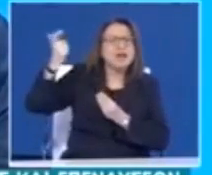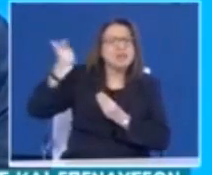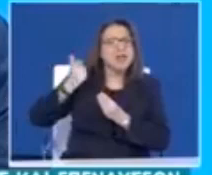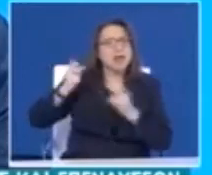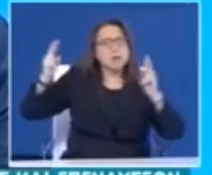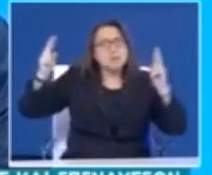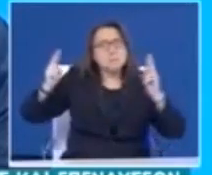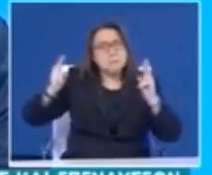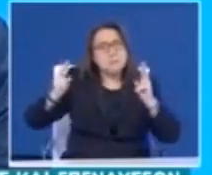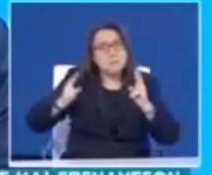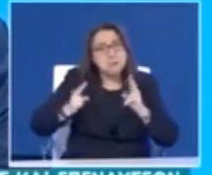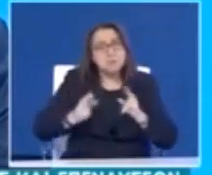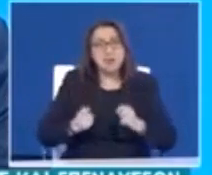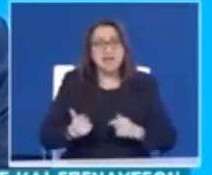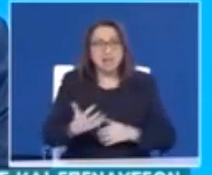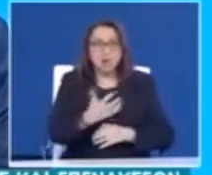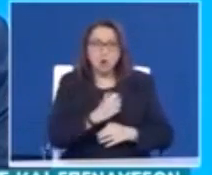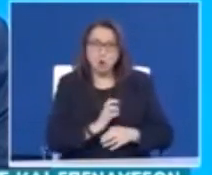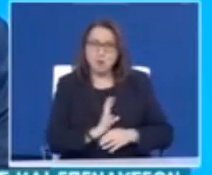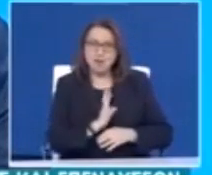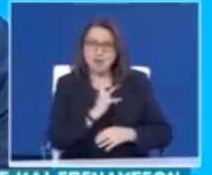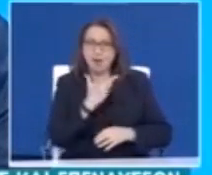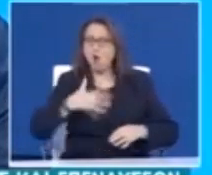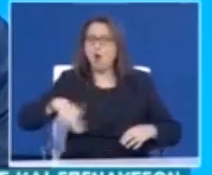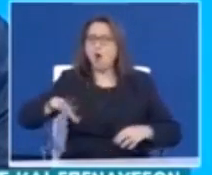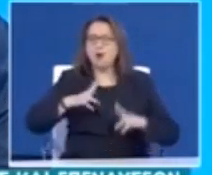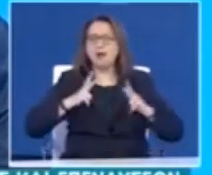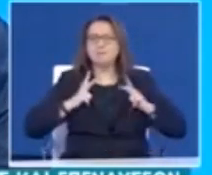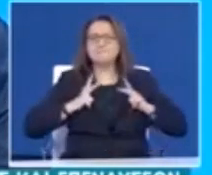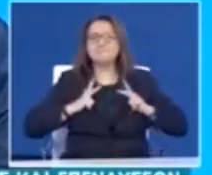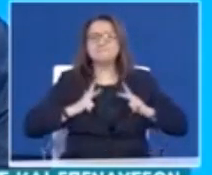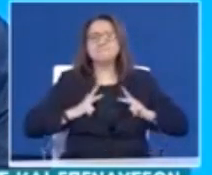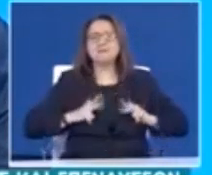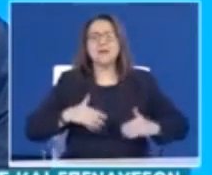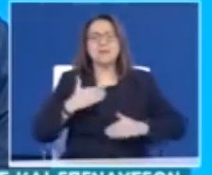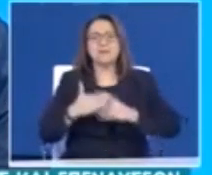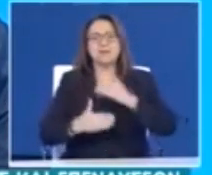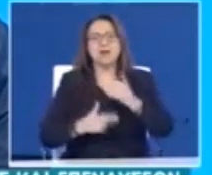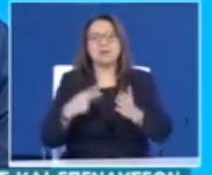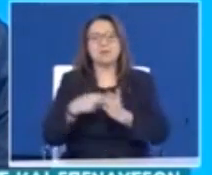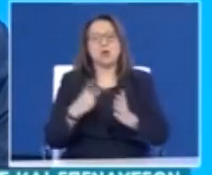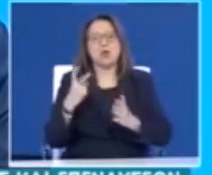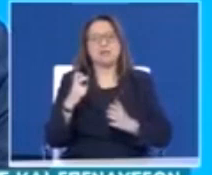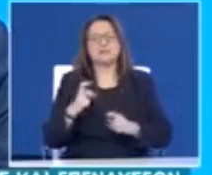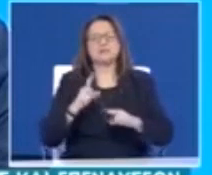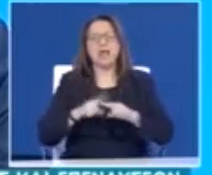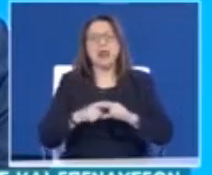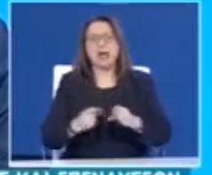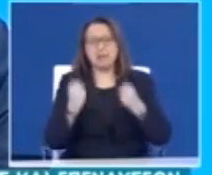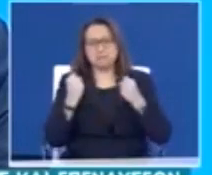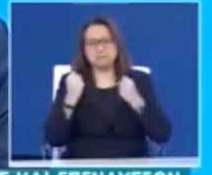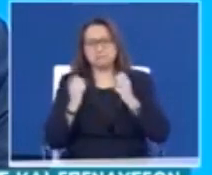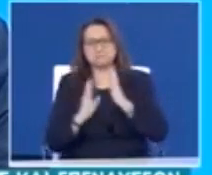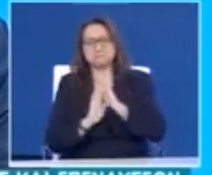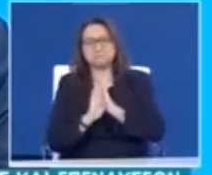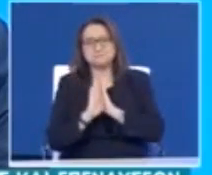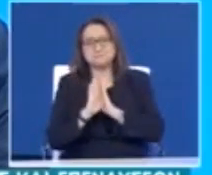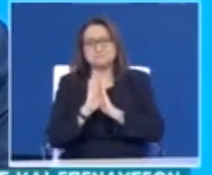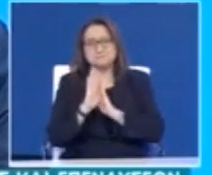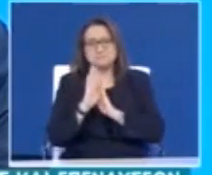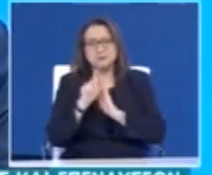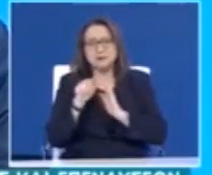ελληνικής οικονομίας προϊόνιζαν για μια μεγάλη οικονομική επιτυχία το 2020. Αυτά μέχρι περίπου το τέλος